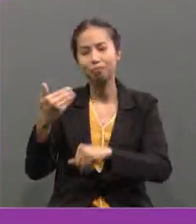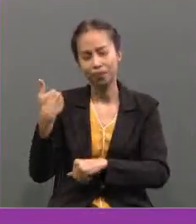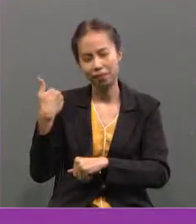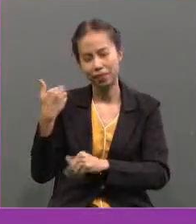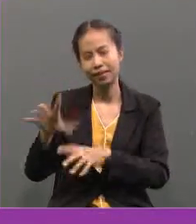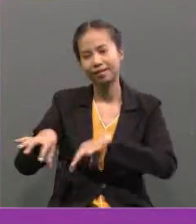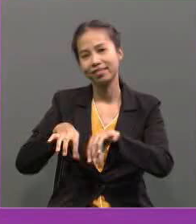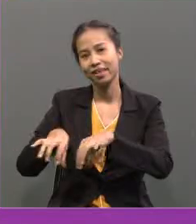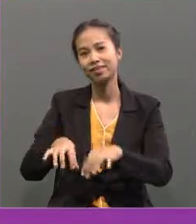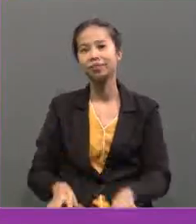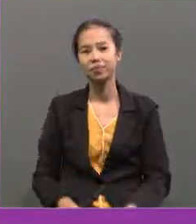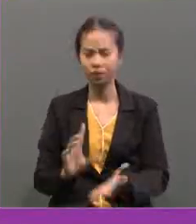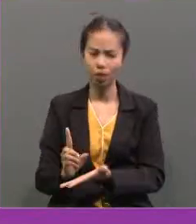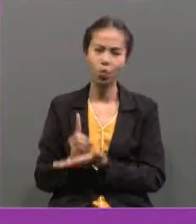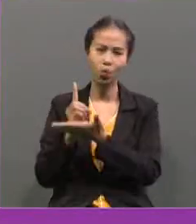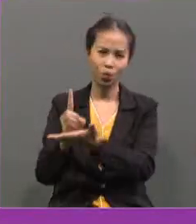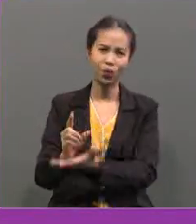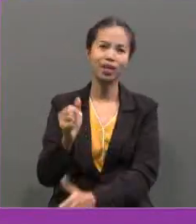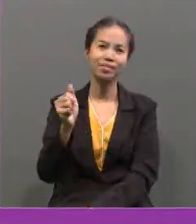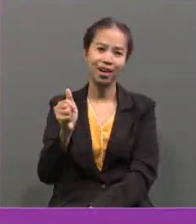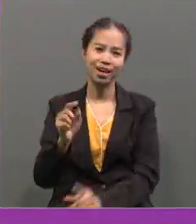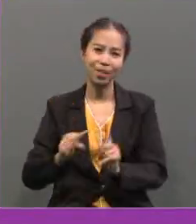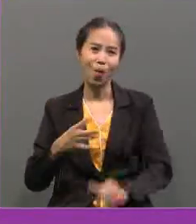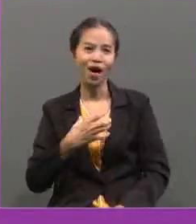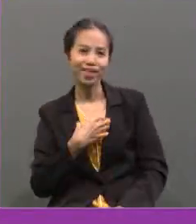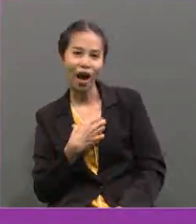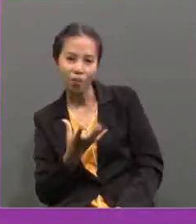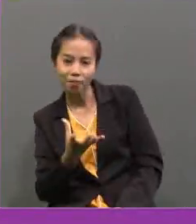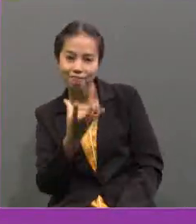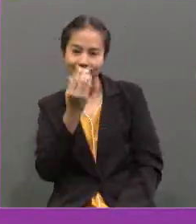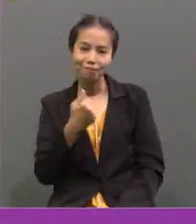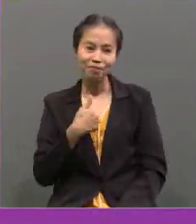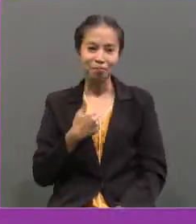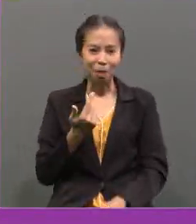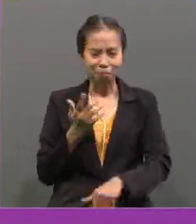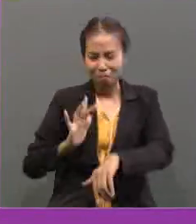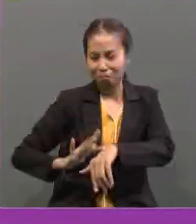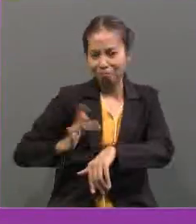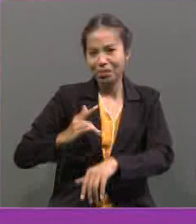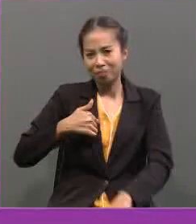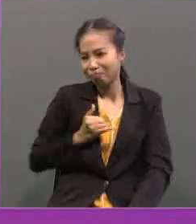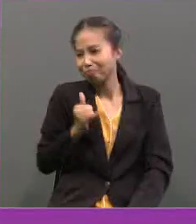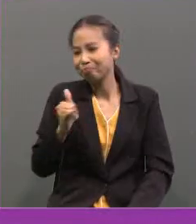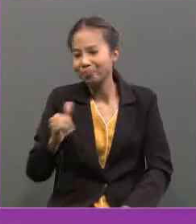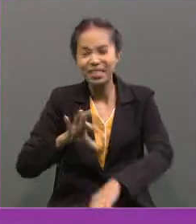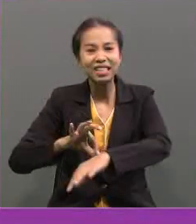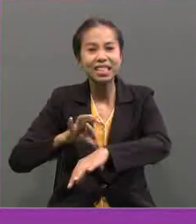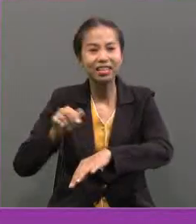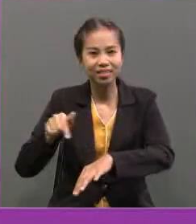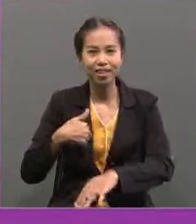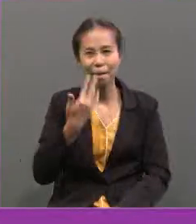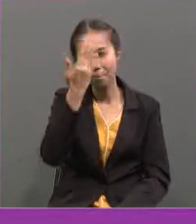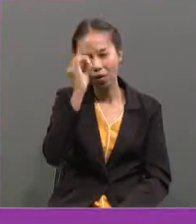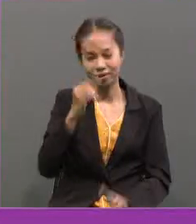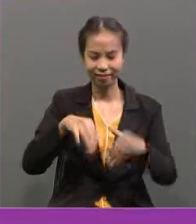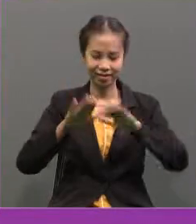ค่ะมันลอยออนไลน์ได้ก็จริงแต่มันไม่ได้บรรยากาศไงไม่เหมือนกับลอยจริงๆใช่ในสัยเด็กหลคช่นชอบ